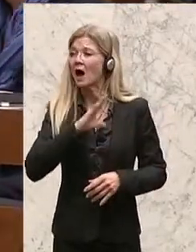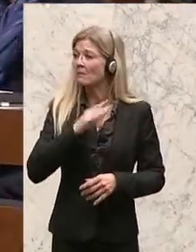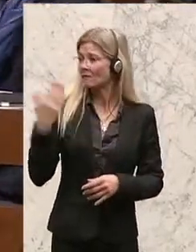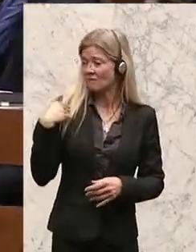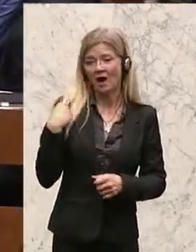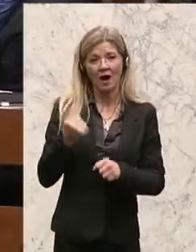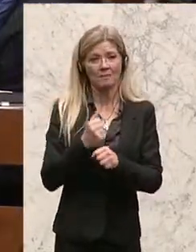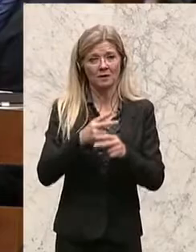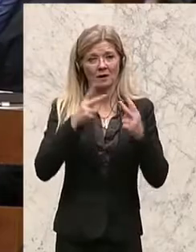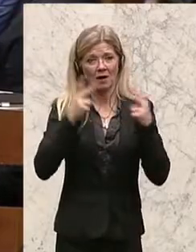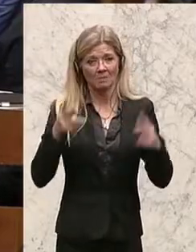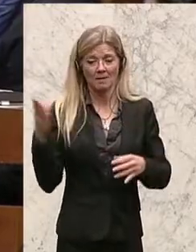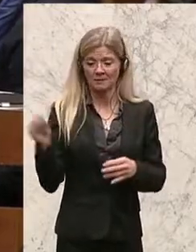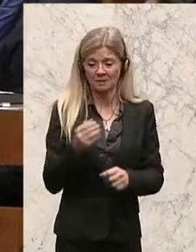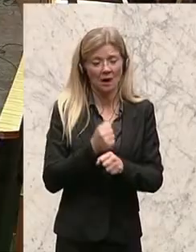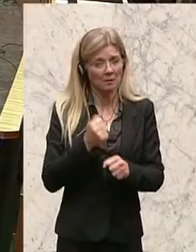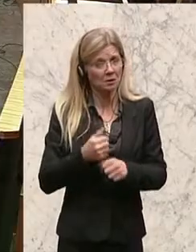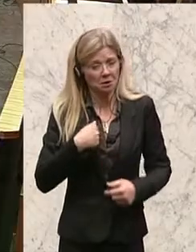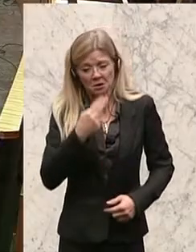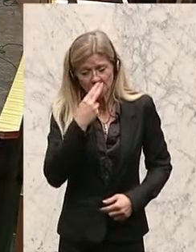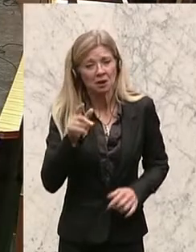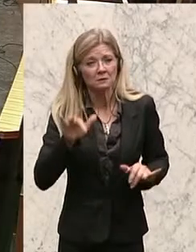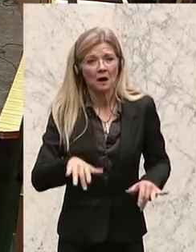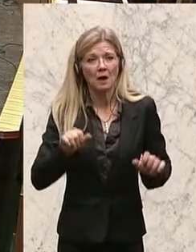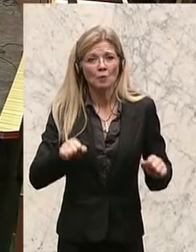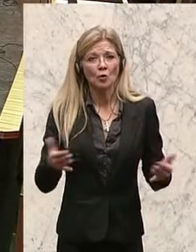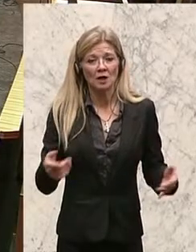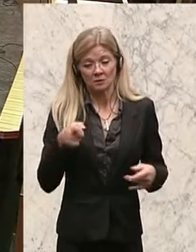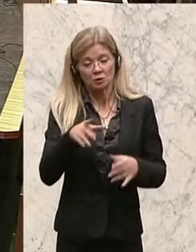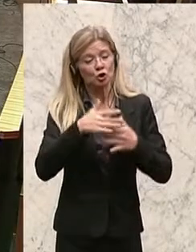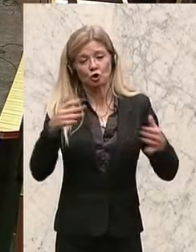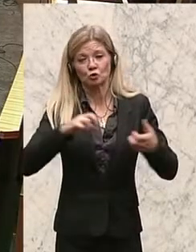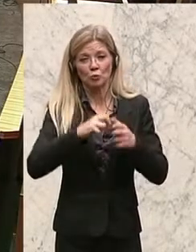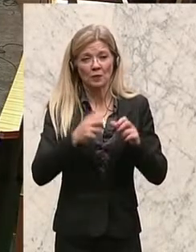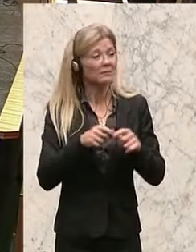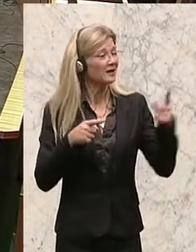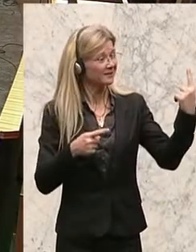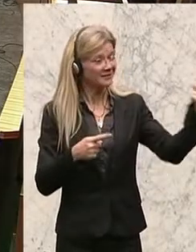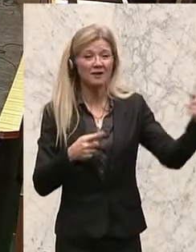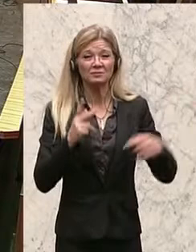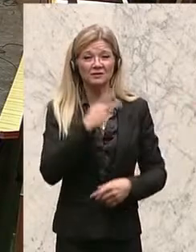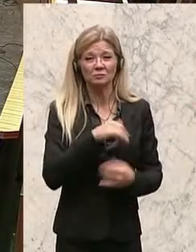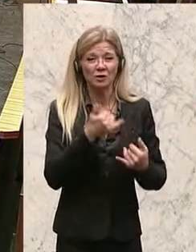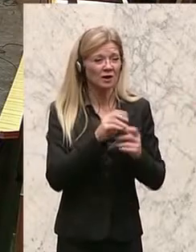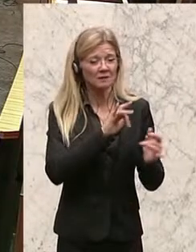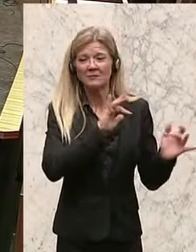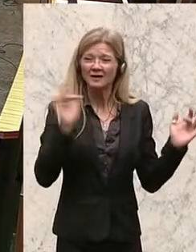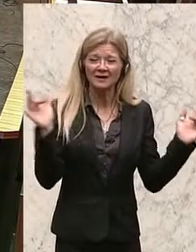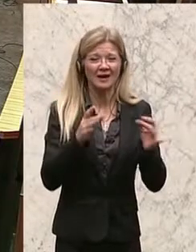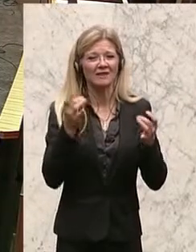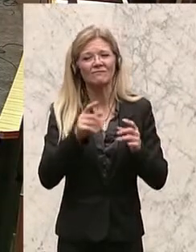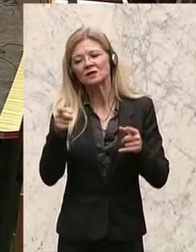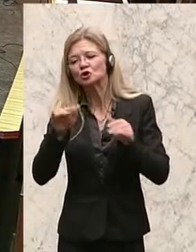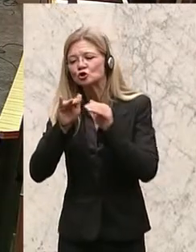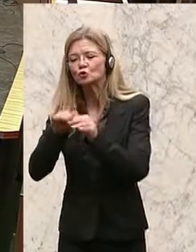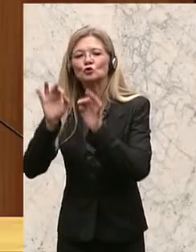Möglichkeiten. Und genau das ist das Problem, das ich hier sehe. Sie wehren sich prinzipiell gegen alles, was den österreichischen Arbeitsmarkt schützen könnte, beziehungsweise